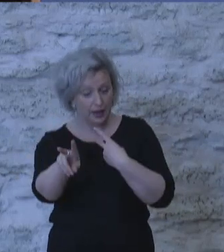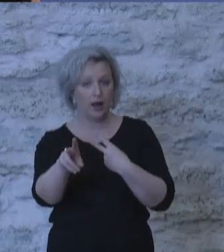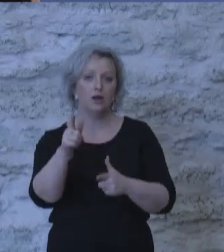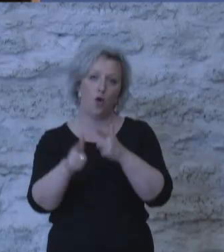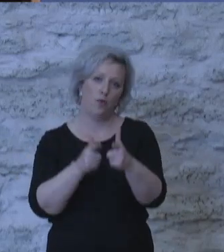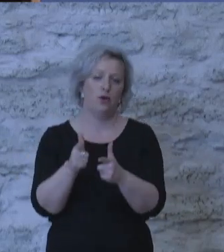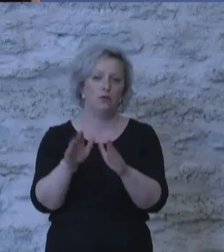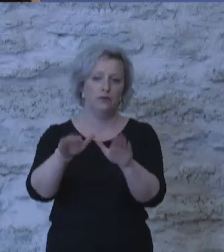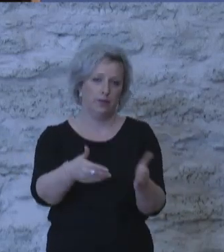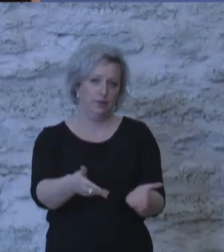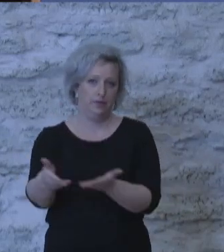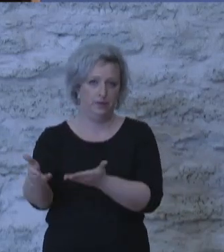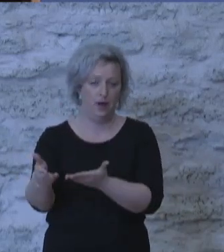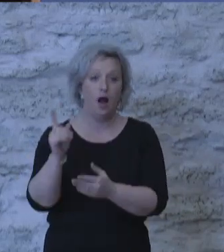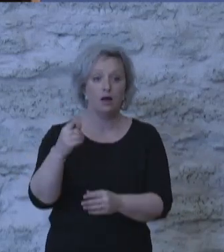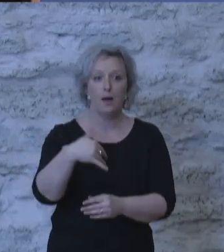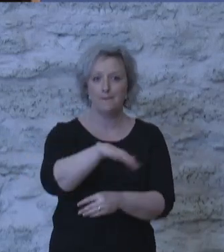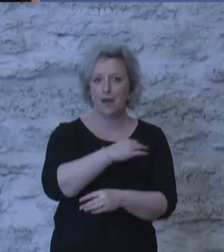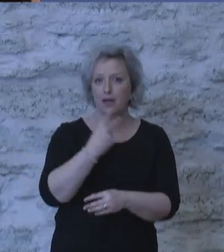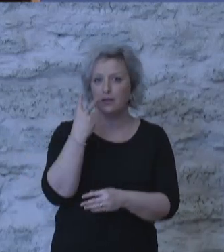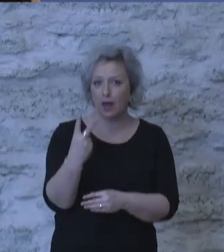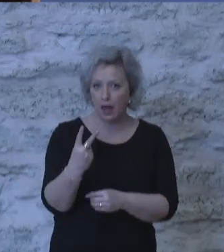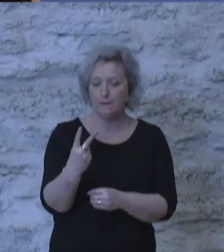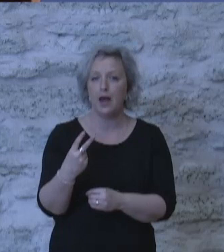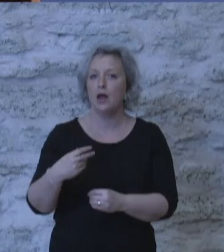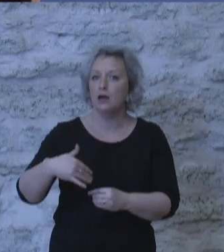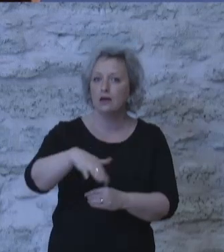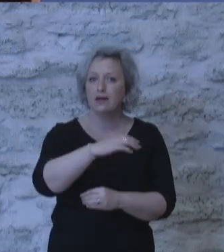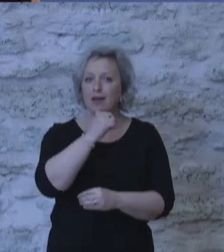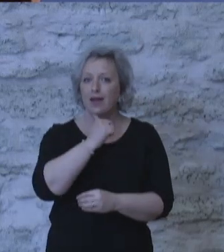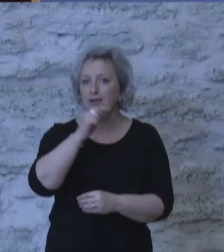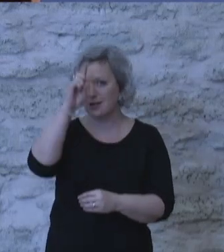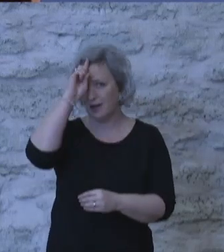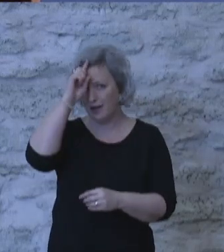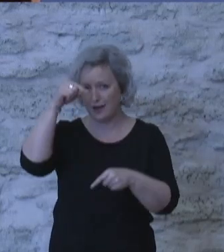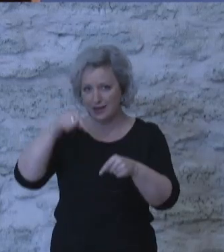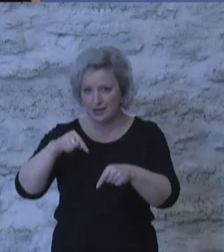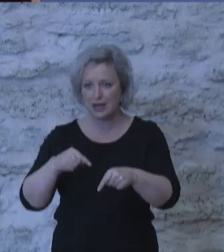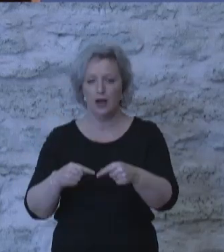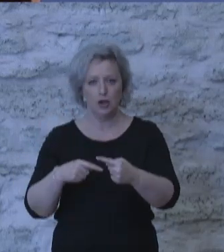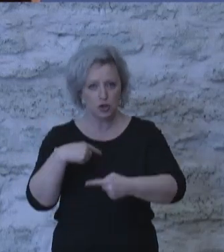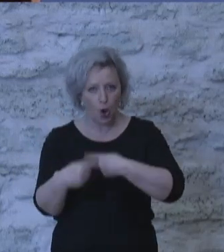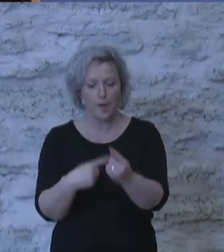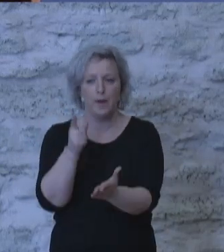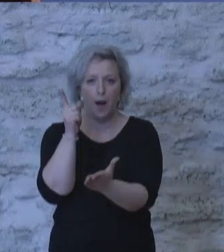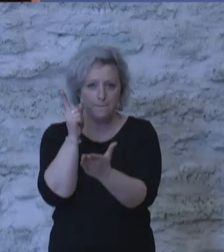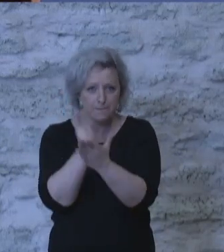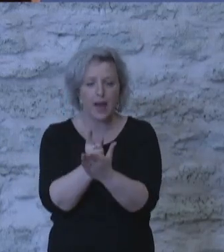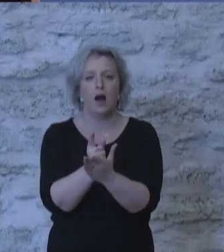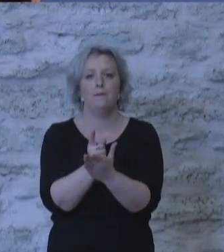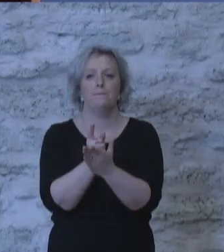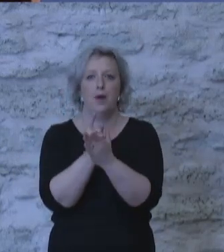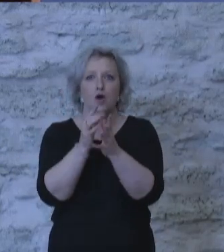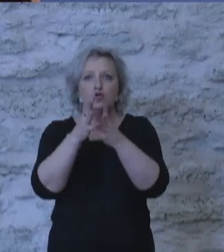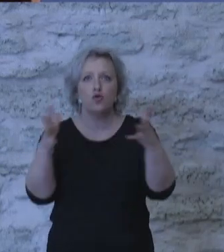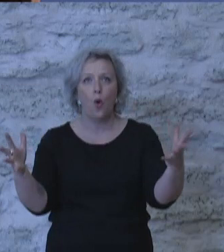seisukohta mitte jagada. Aga meie näeme seda, et kõik Eesti riigis peab toimima suure pildi ja